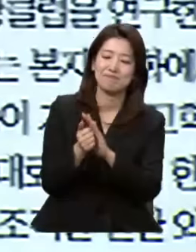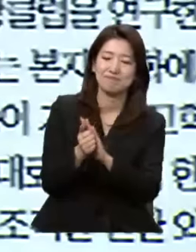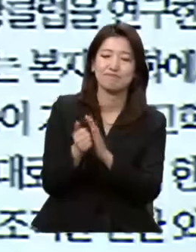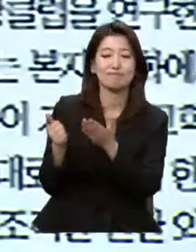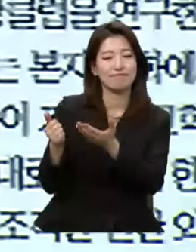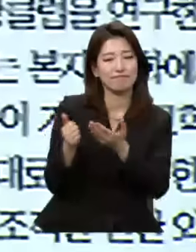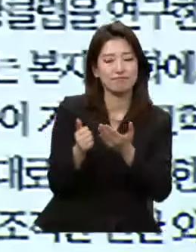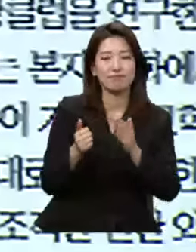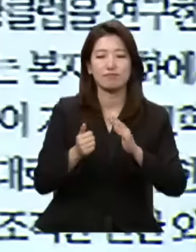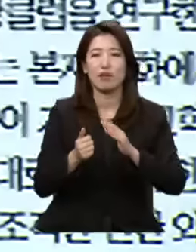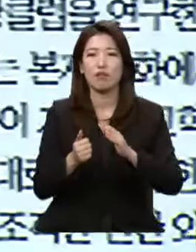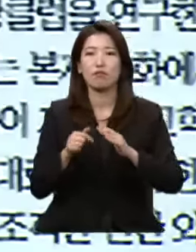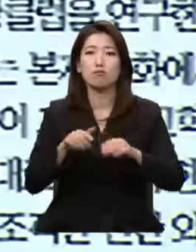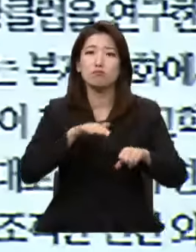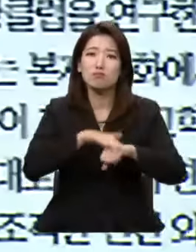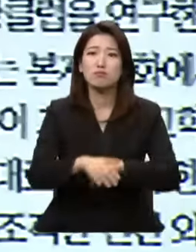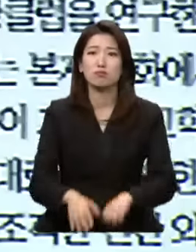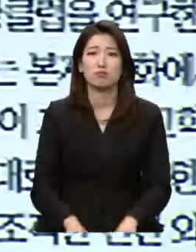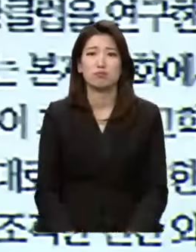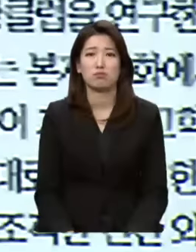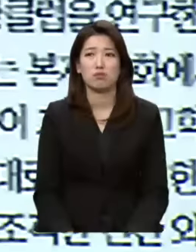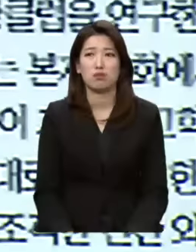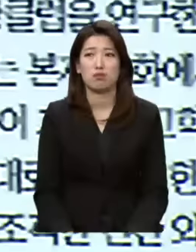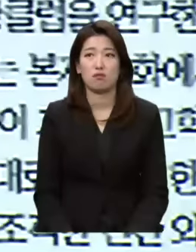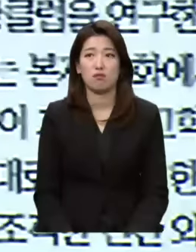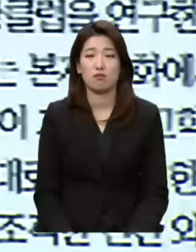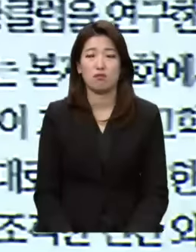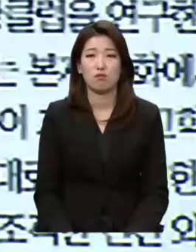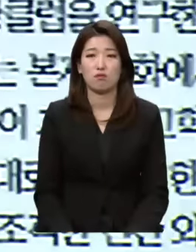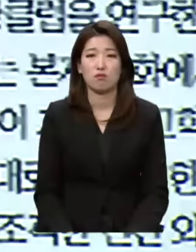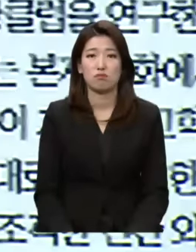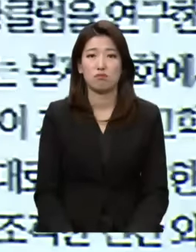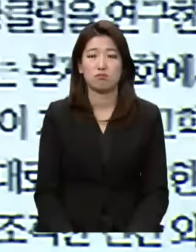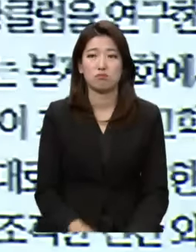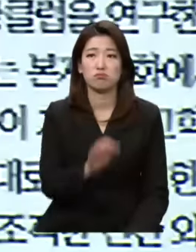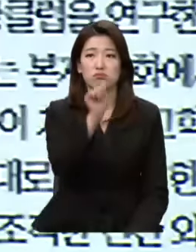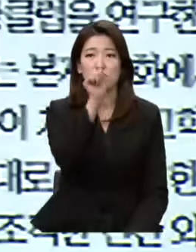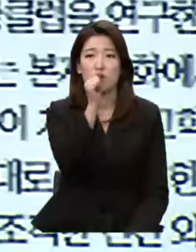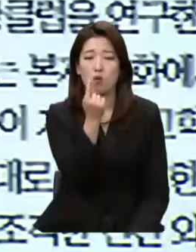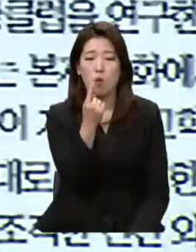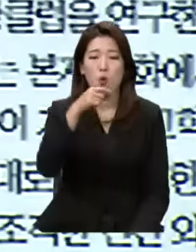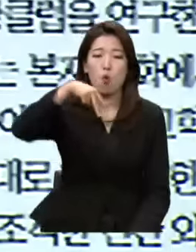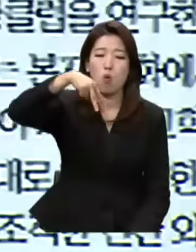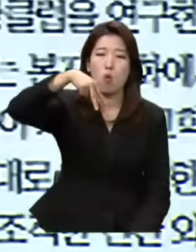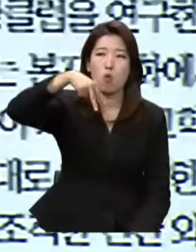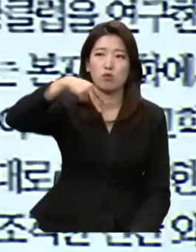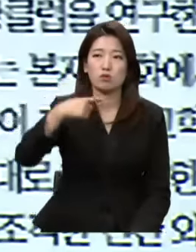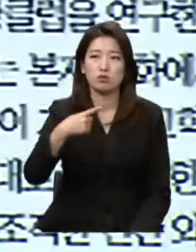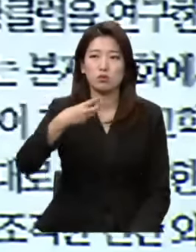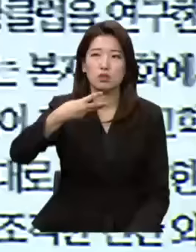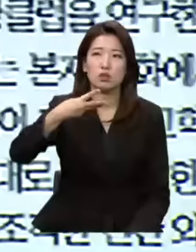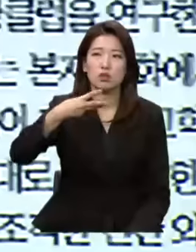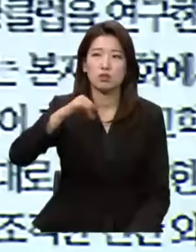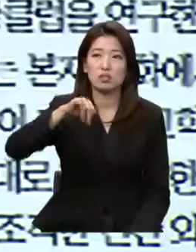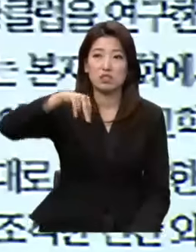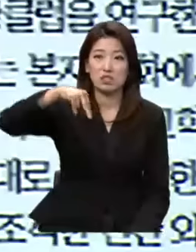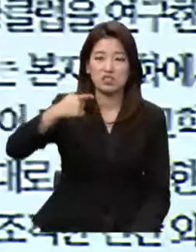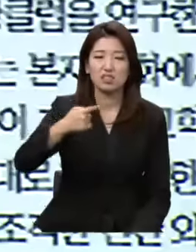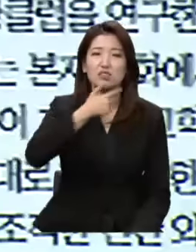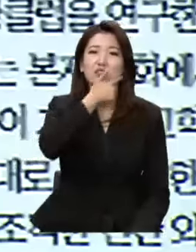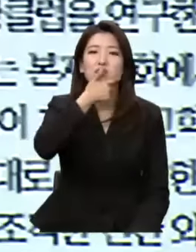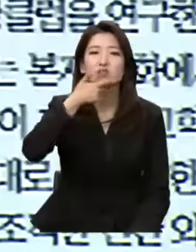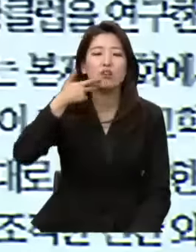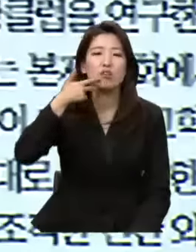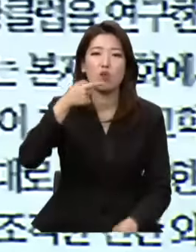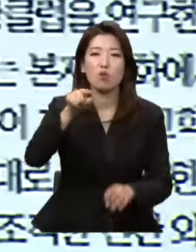있다 근데요 부분 지금 엔터테인 하기 위한 호스티스 이었다라는 거죠 영어로 적혀 있었겠죠네